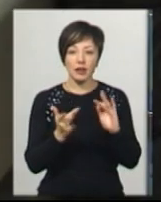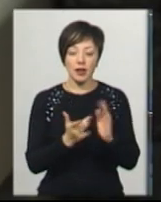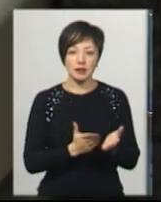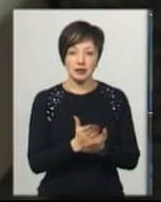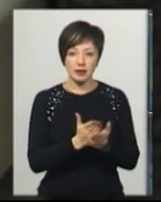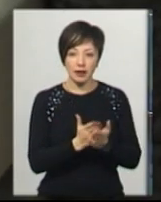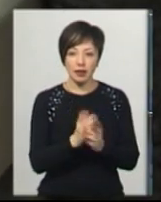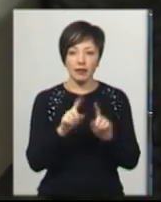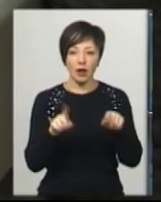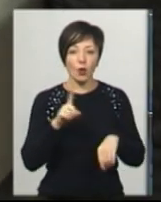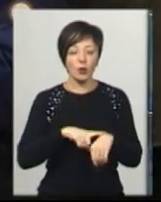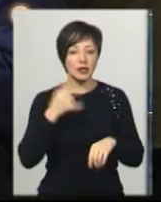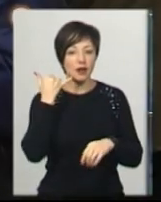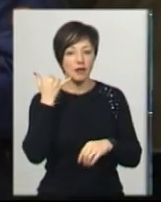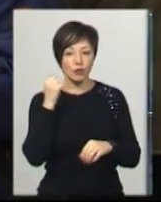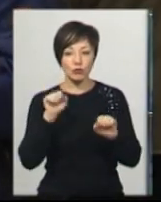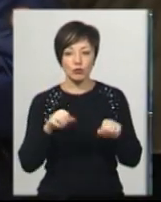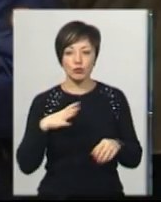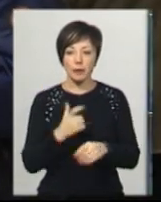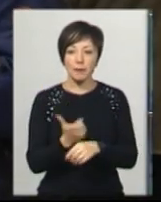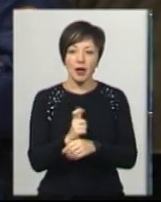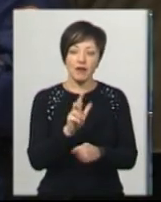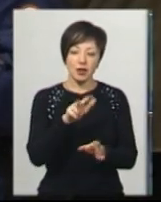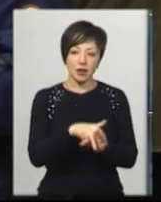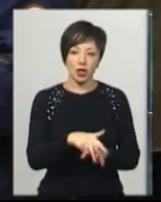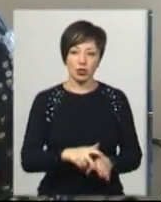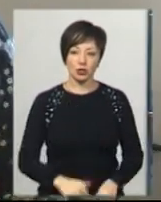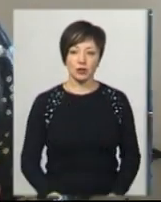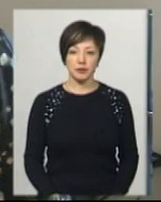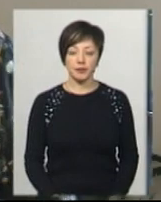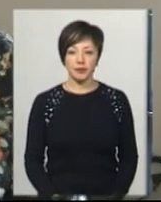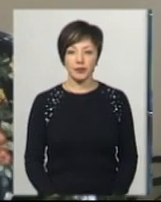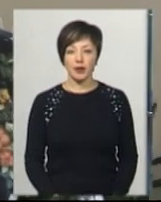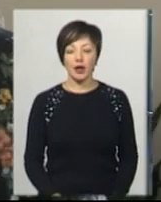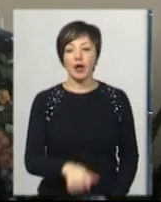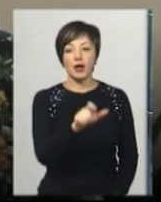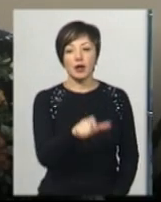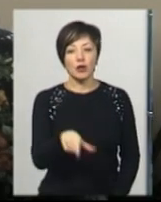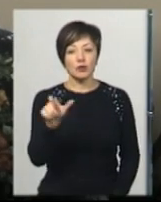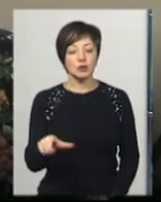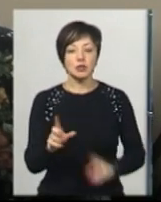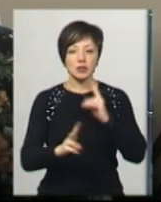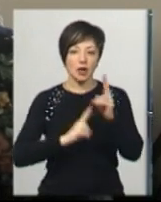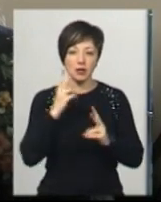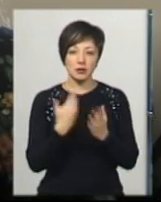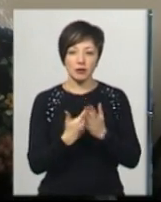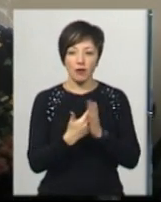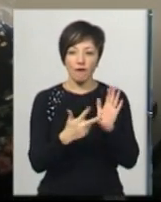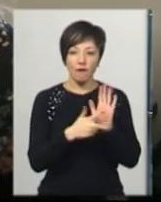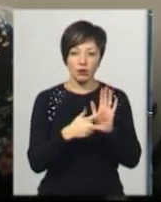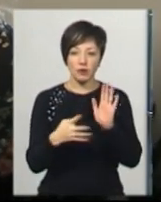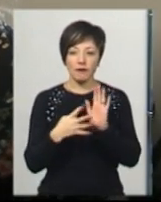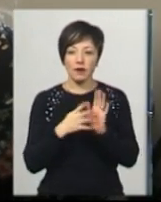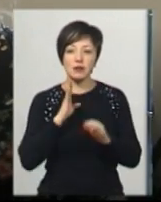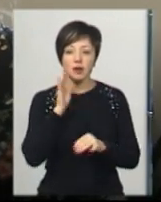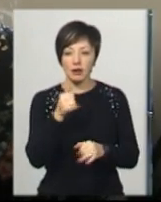У деякі години телефонна лінія може бути перевантажена, додає Леся Андрейко. Споживачі скаржаться на те, що, наприклад, о 8-9 ранку